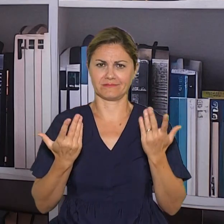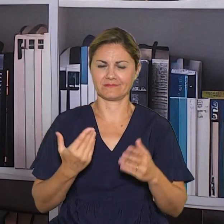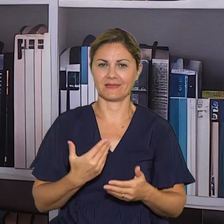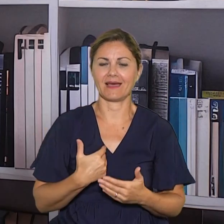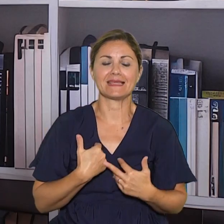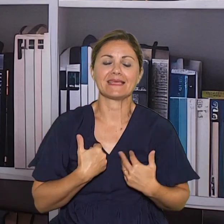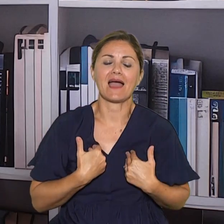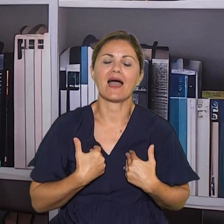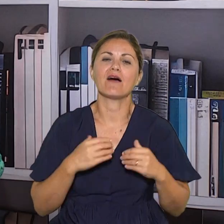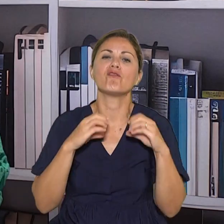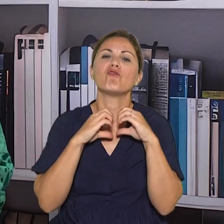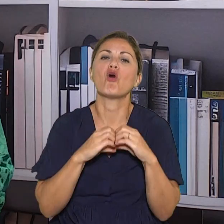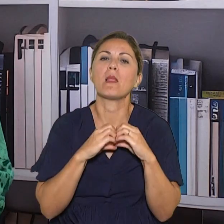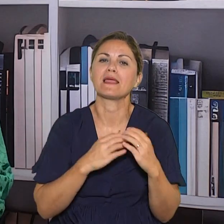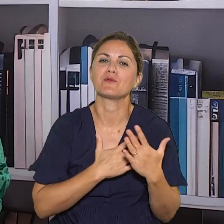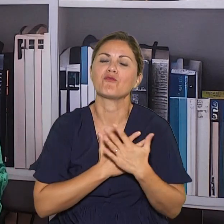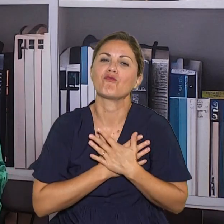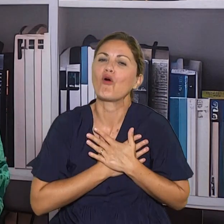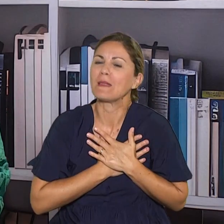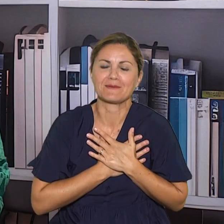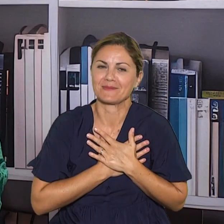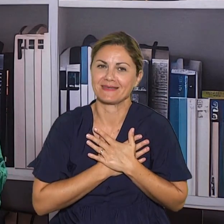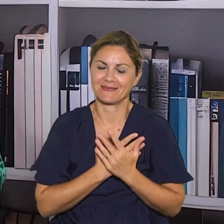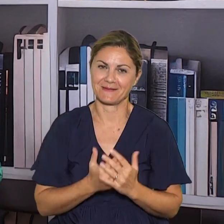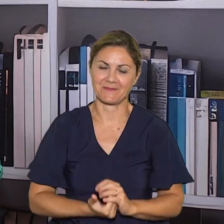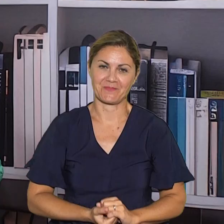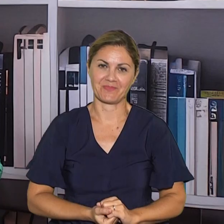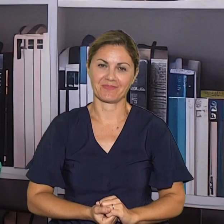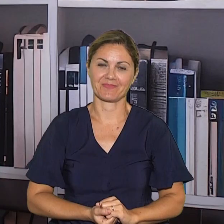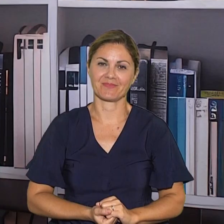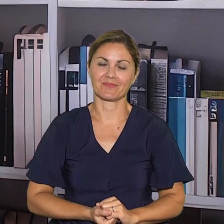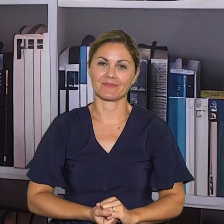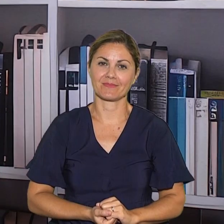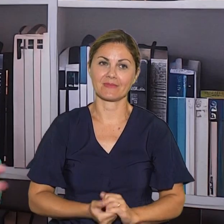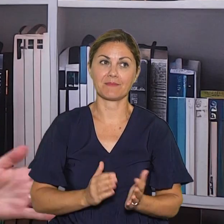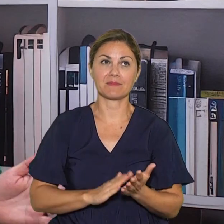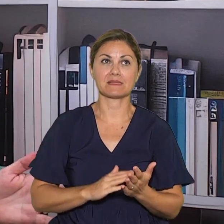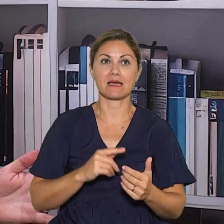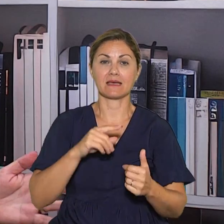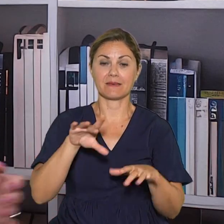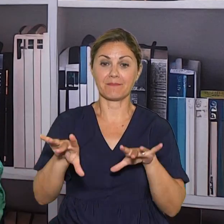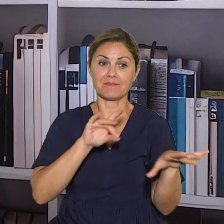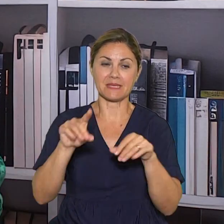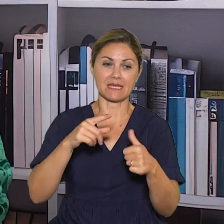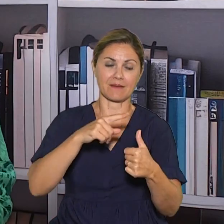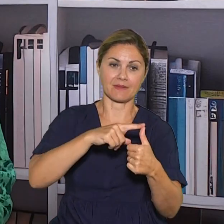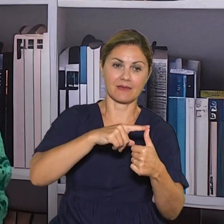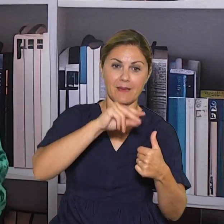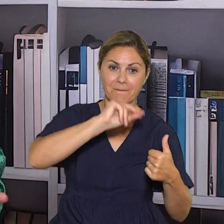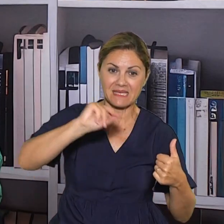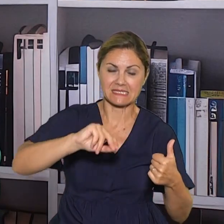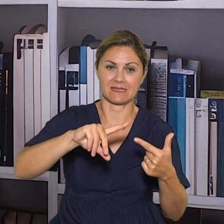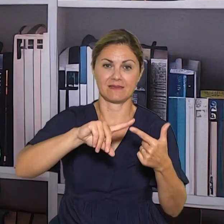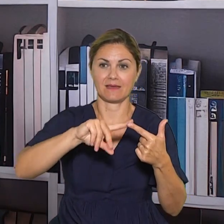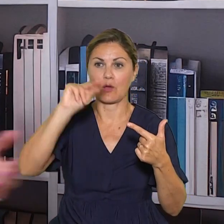pričam o tome, ja to jednostavno volim. Ne znam kada bi ja to išla da sada razmišljam što mi je najdraže, od toga jednostavno ne znam šta. Kad